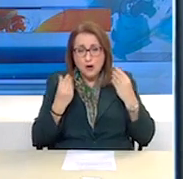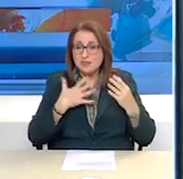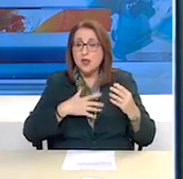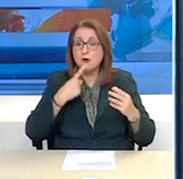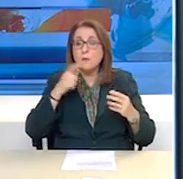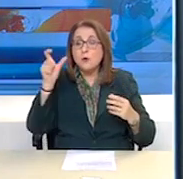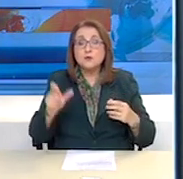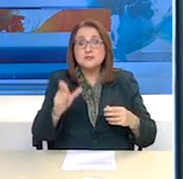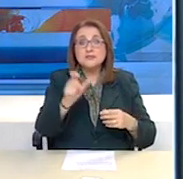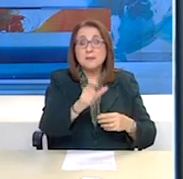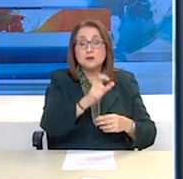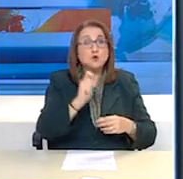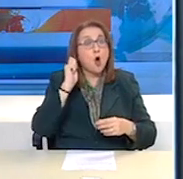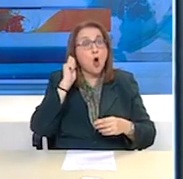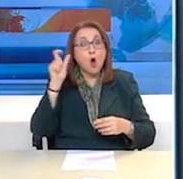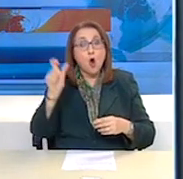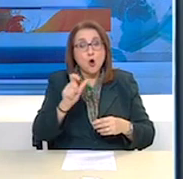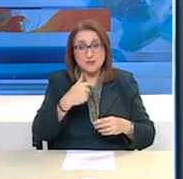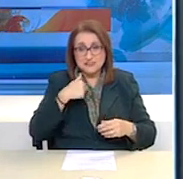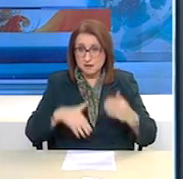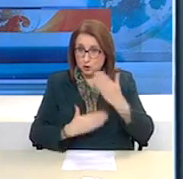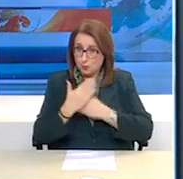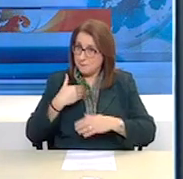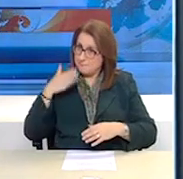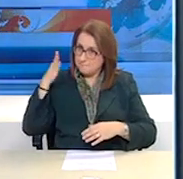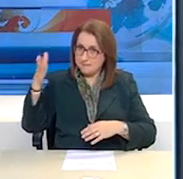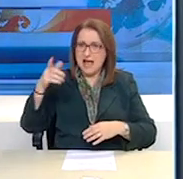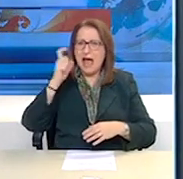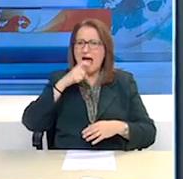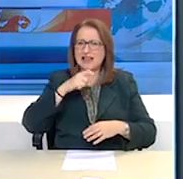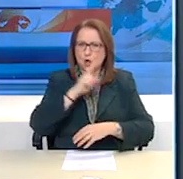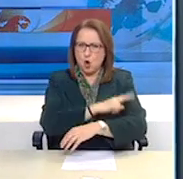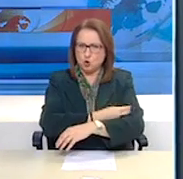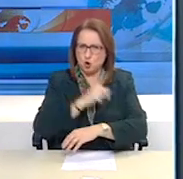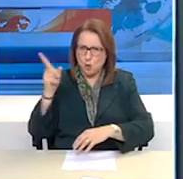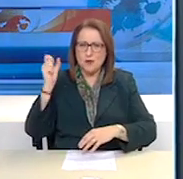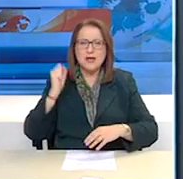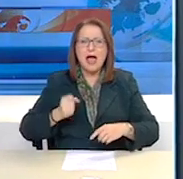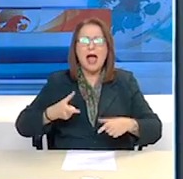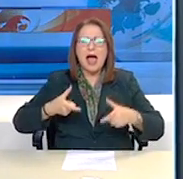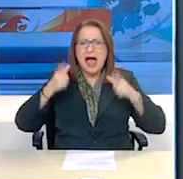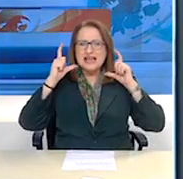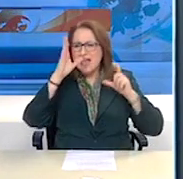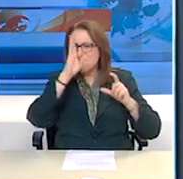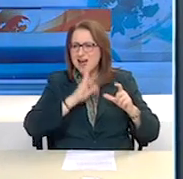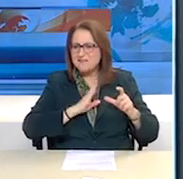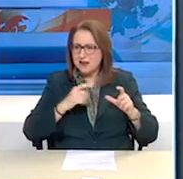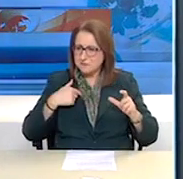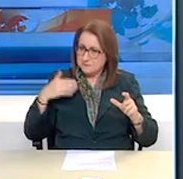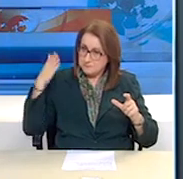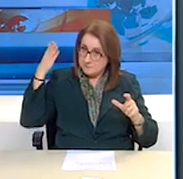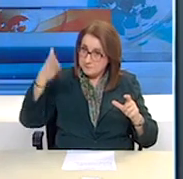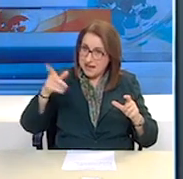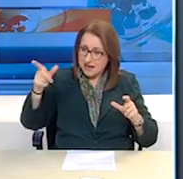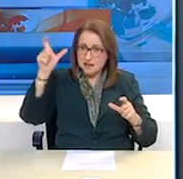κάποιους από τους ασθενείς που επισκέφτηκα το πρωί στο Αττικό και στην Αγία Βαρβάρα, παρουσία ενός σεμνού ανθρώπου του τοπικού υπεάρχη του κ.